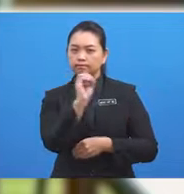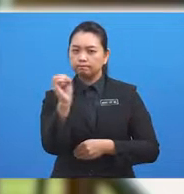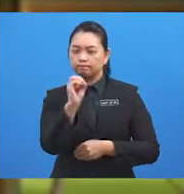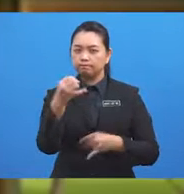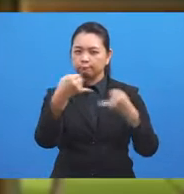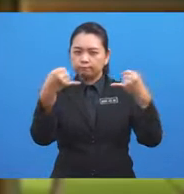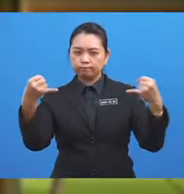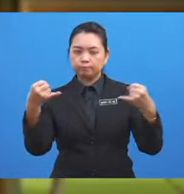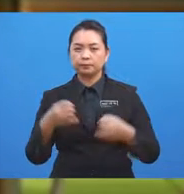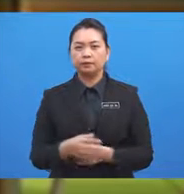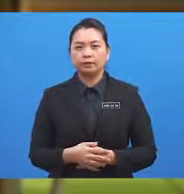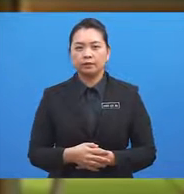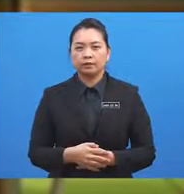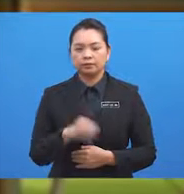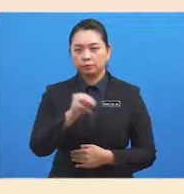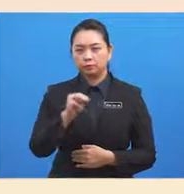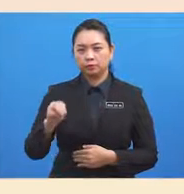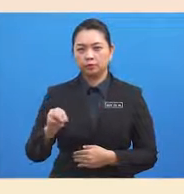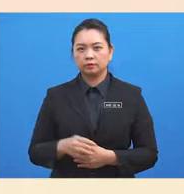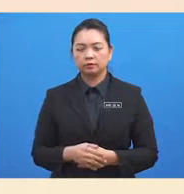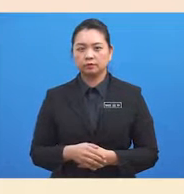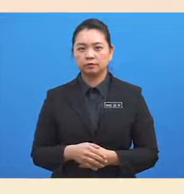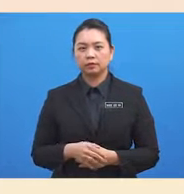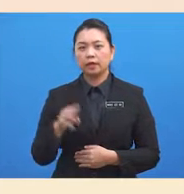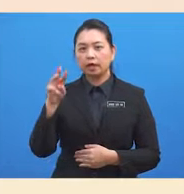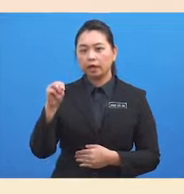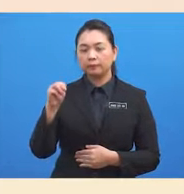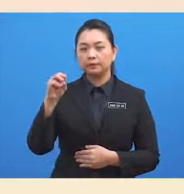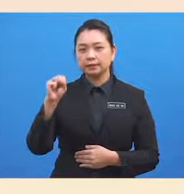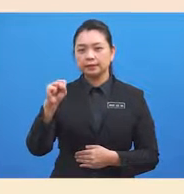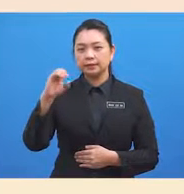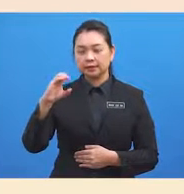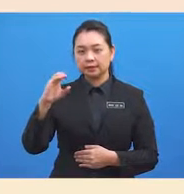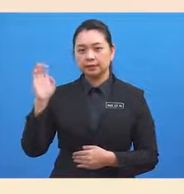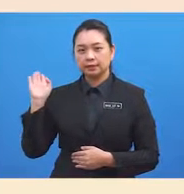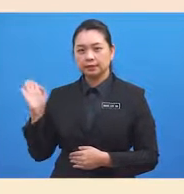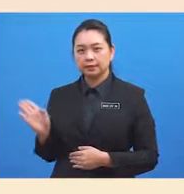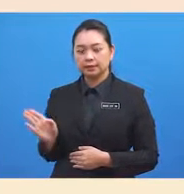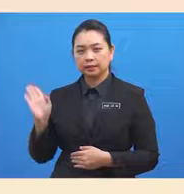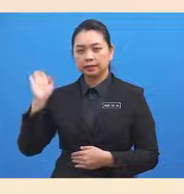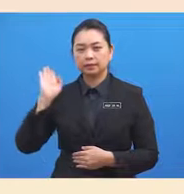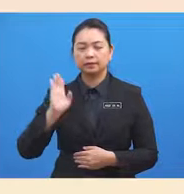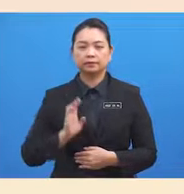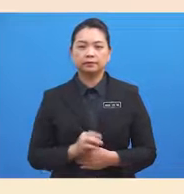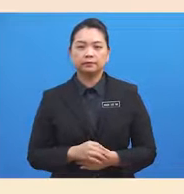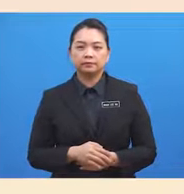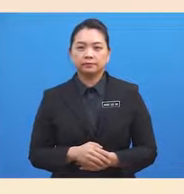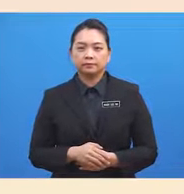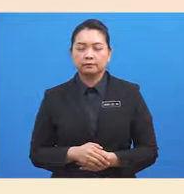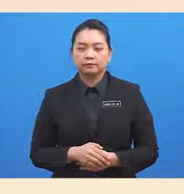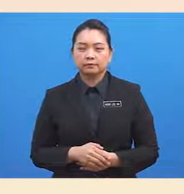wayar. Murid-murid, Koridor Raya Multimedia atau Multimedia Super